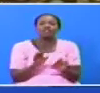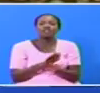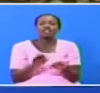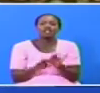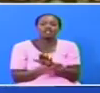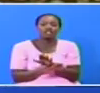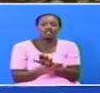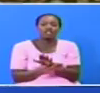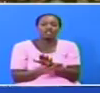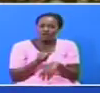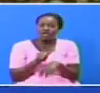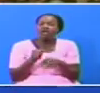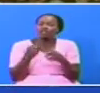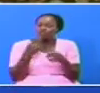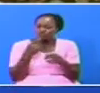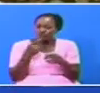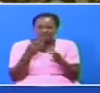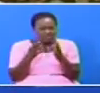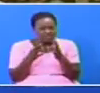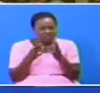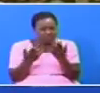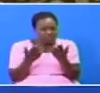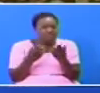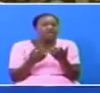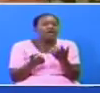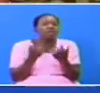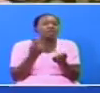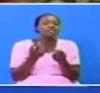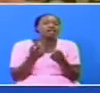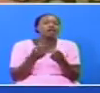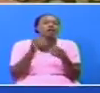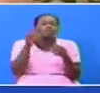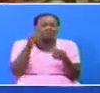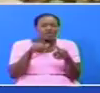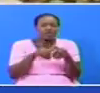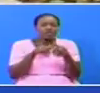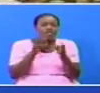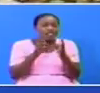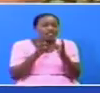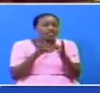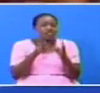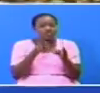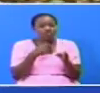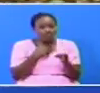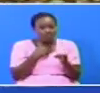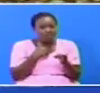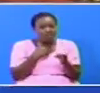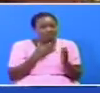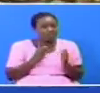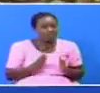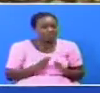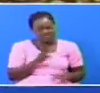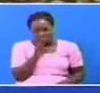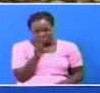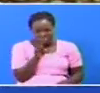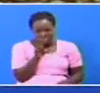tumewapa mwito, atakuwa kifuata, ya kwamba wewe mwananchi ukiona Mungu akuweka